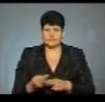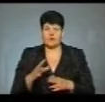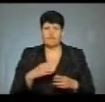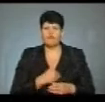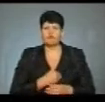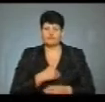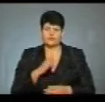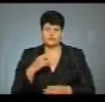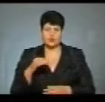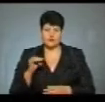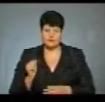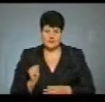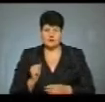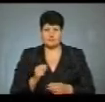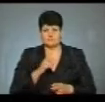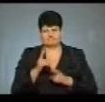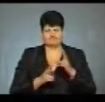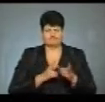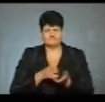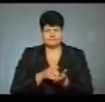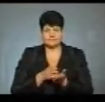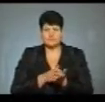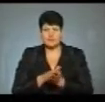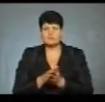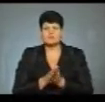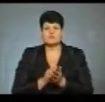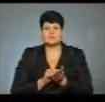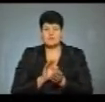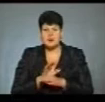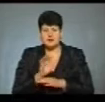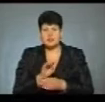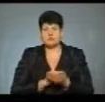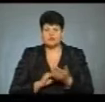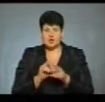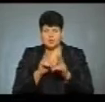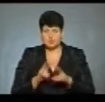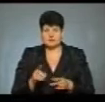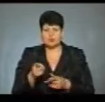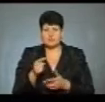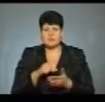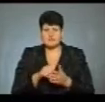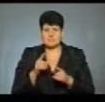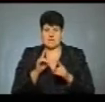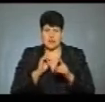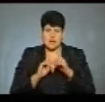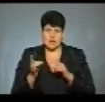Ващенко. Обвинувачені подали апеляцію, справу направили на повторний розгляд у Тернопільський міськрайонний суд.